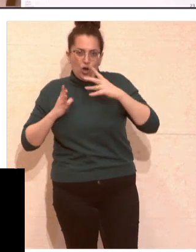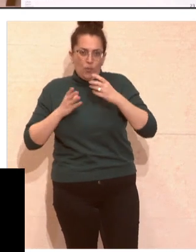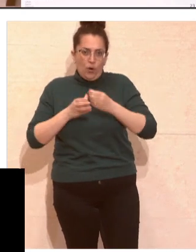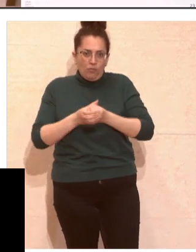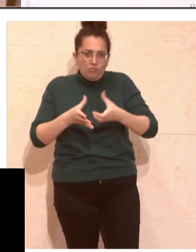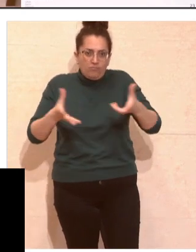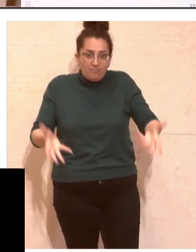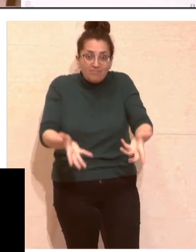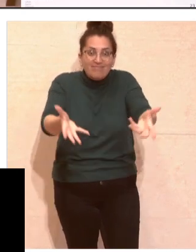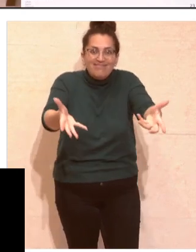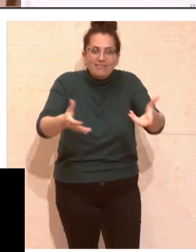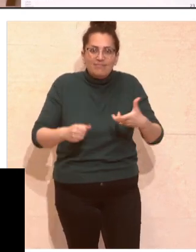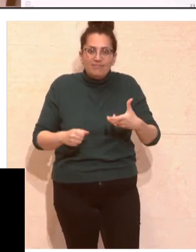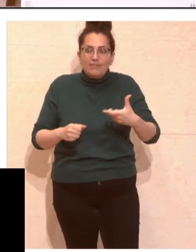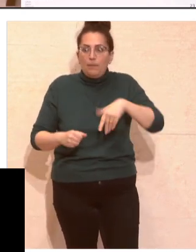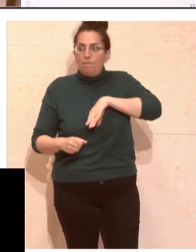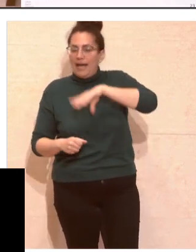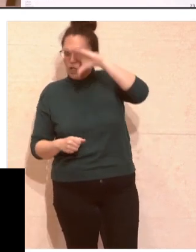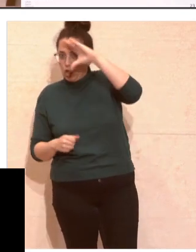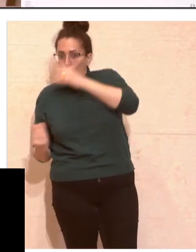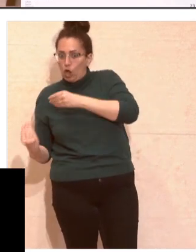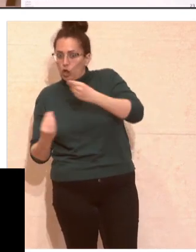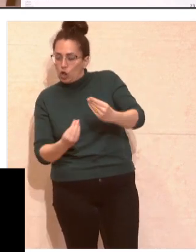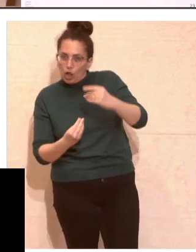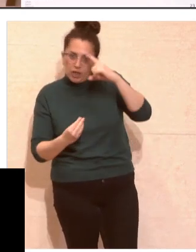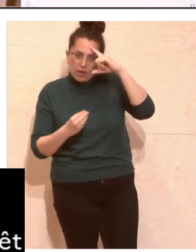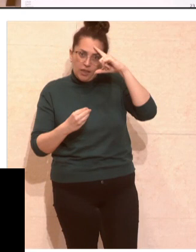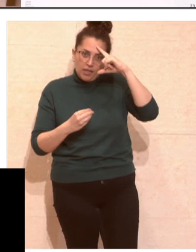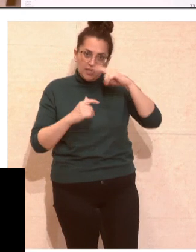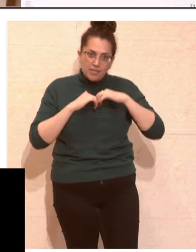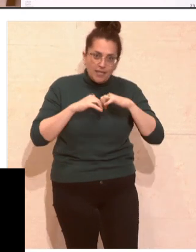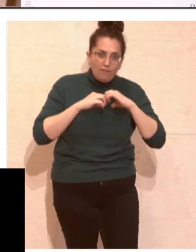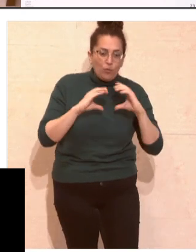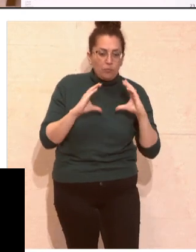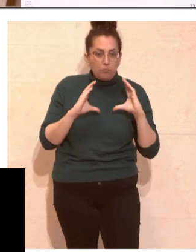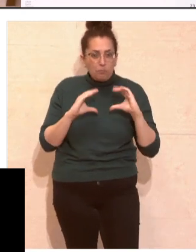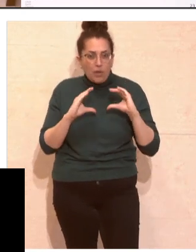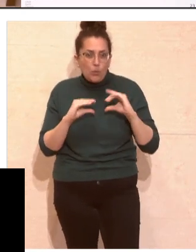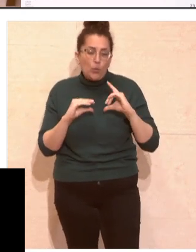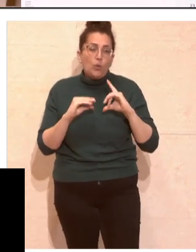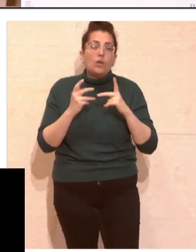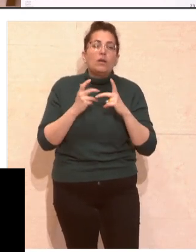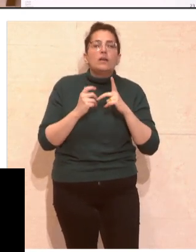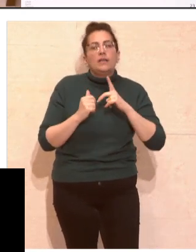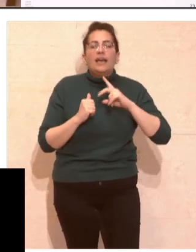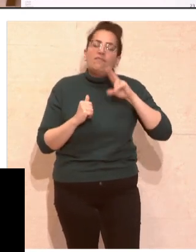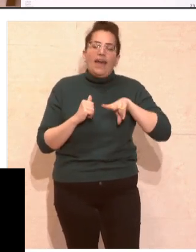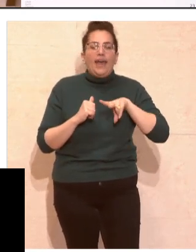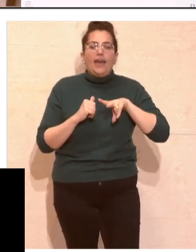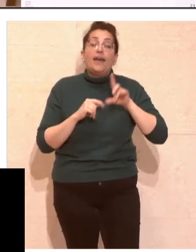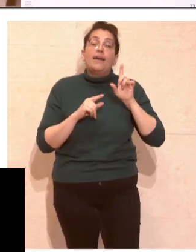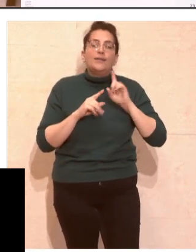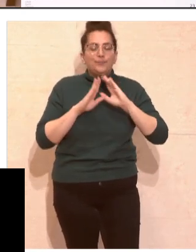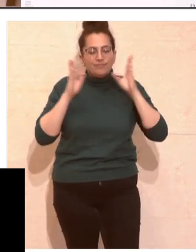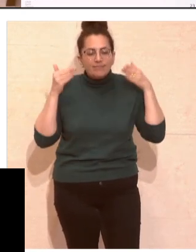potentiellement l'architecture de sommeil pourrait jouer un rôle dans la maturation du cerveau, plus spécifiquement dans le cortex préfrontal. Et